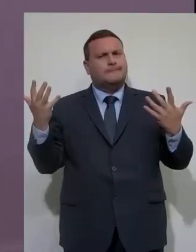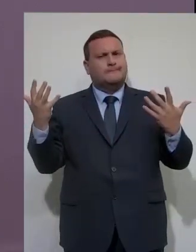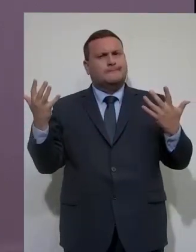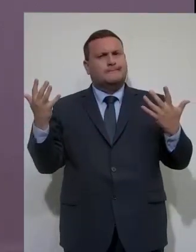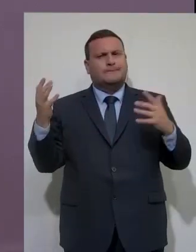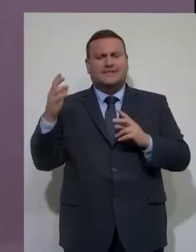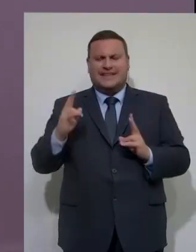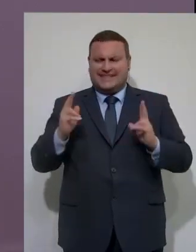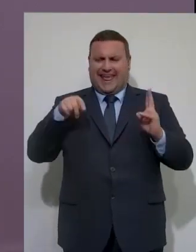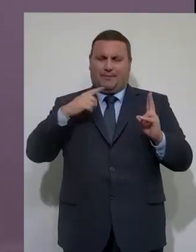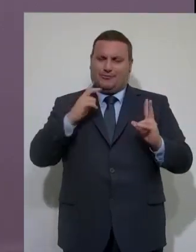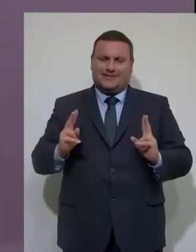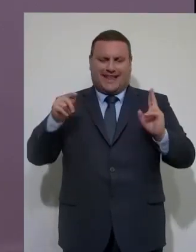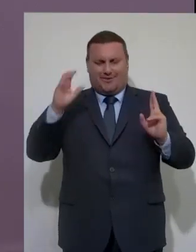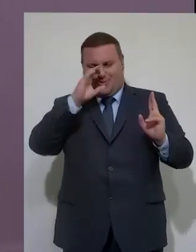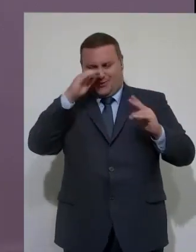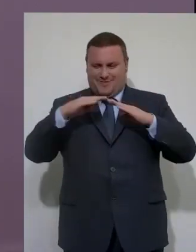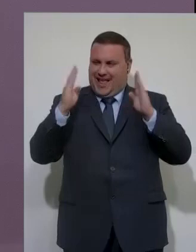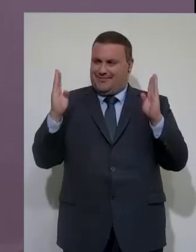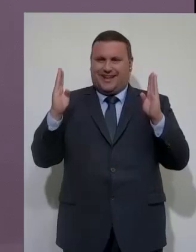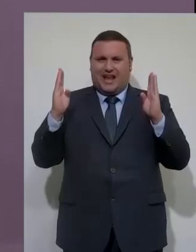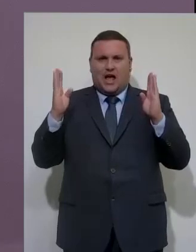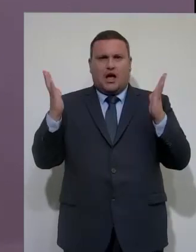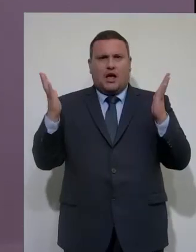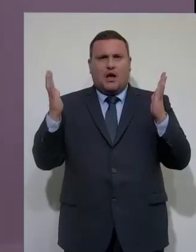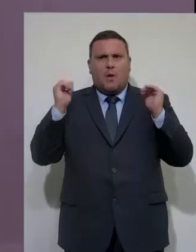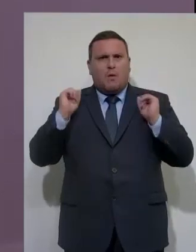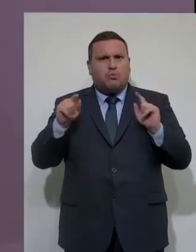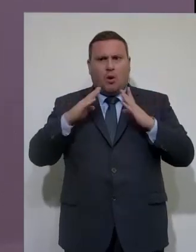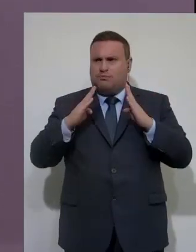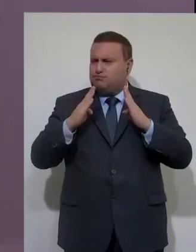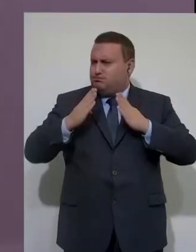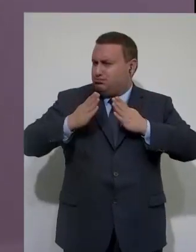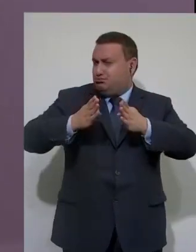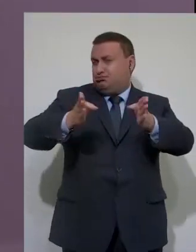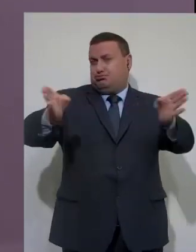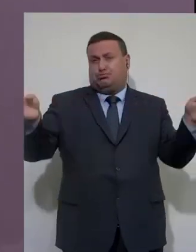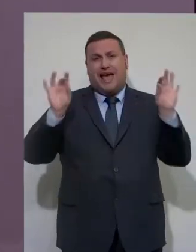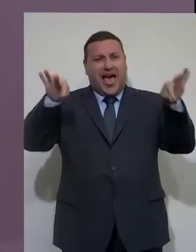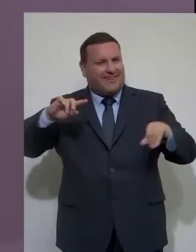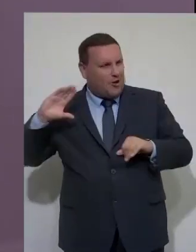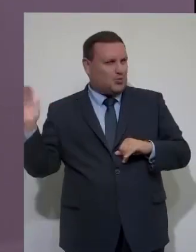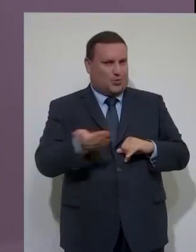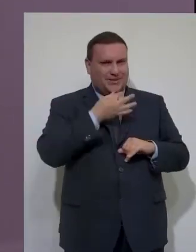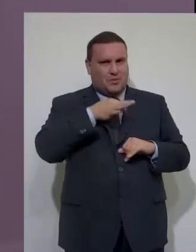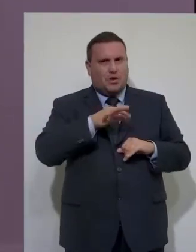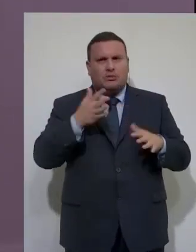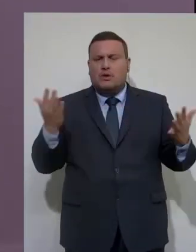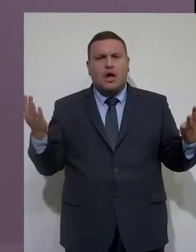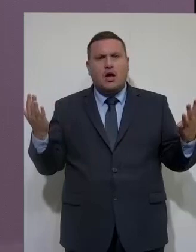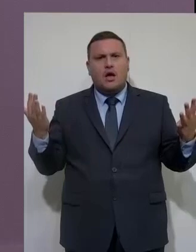aperta, è un segmento che ha tutte le potenzialità per essere sempre più mainstream nei prossimi anni. Quello che è successo, ovvero da